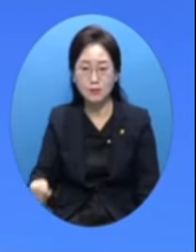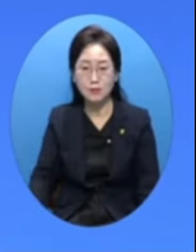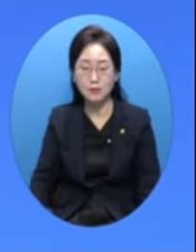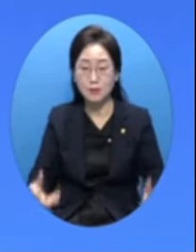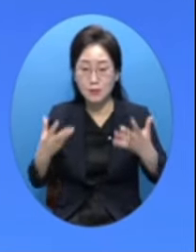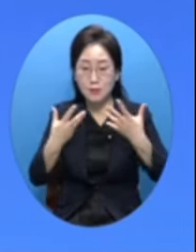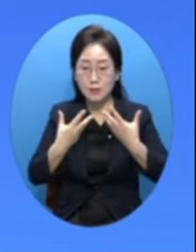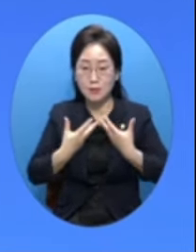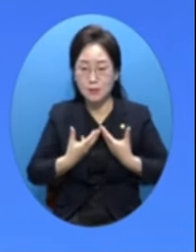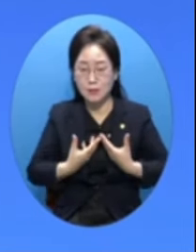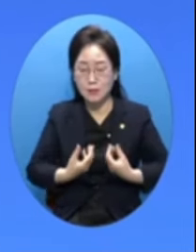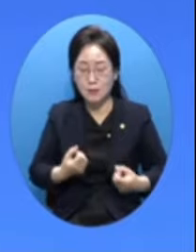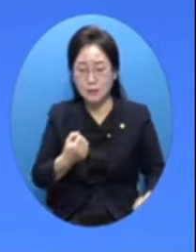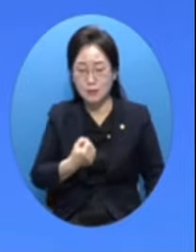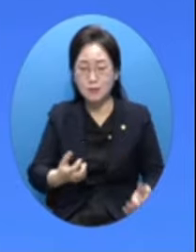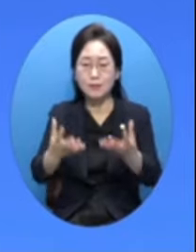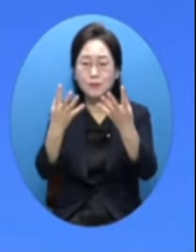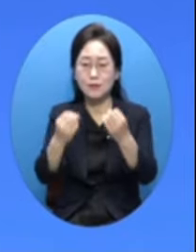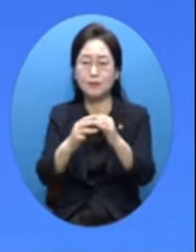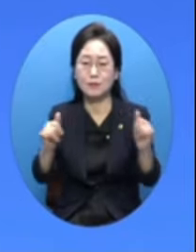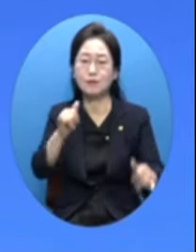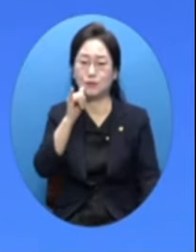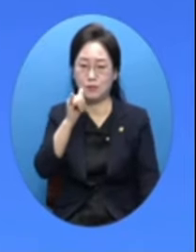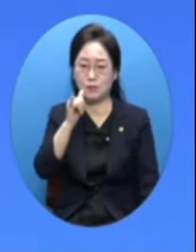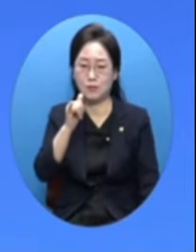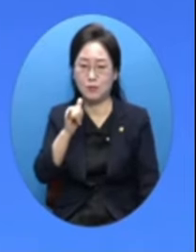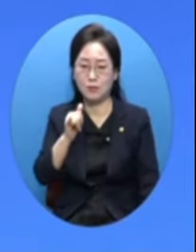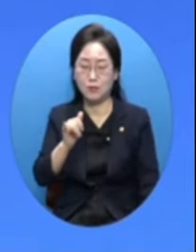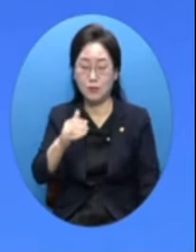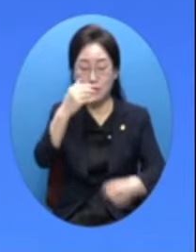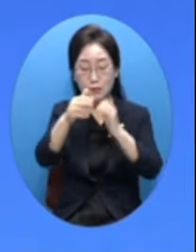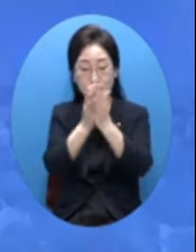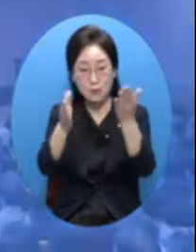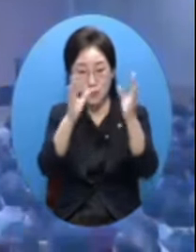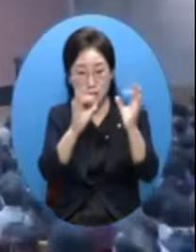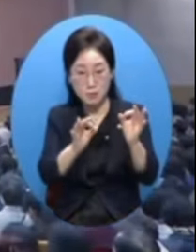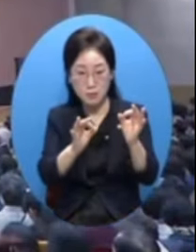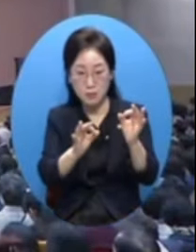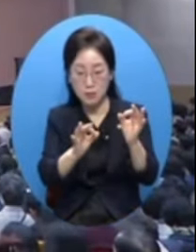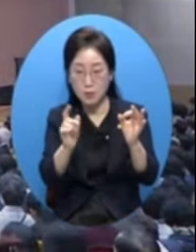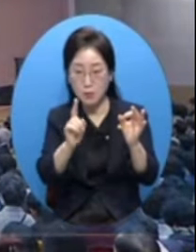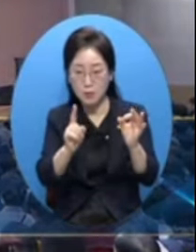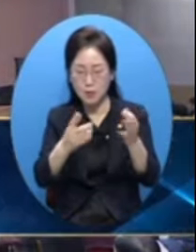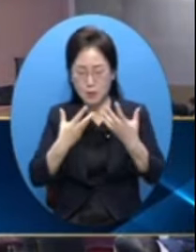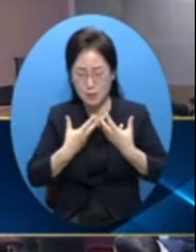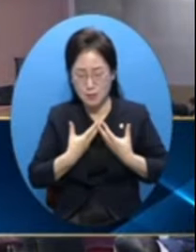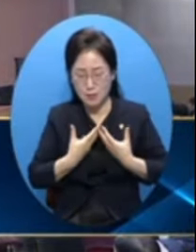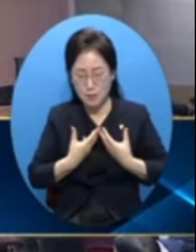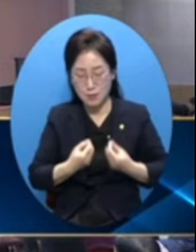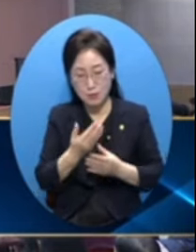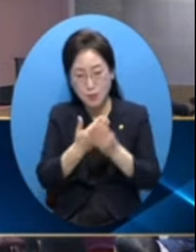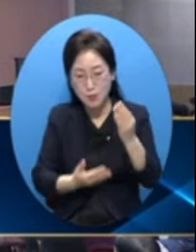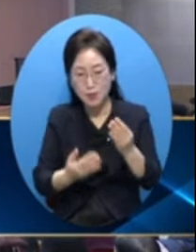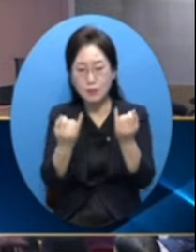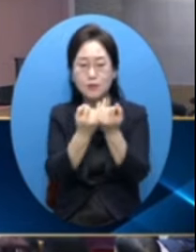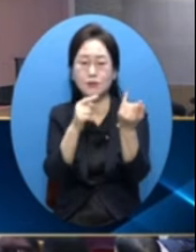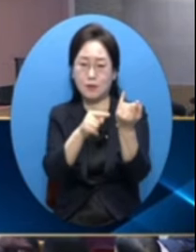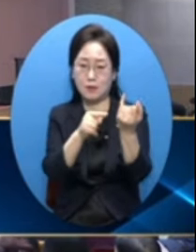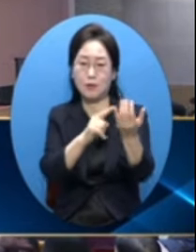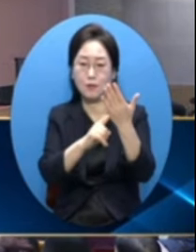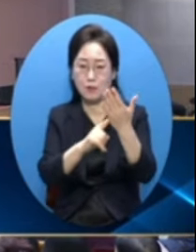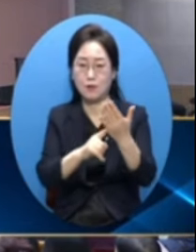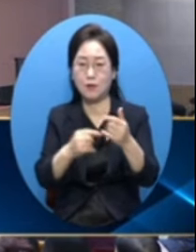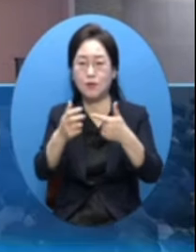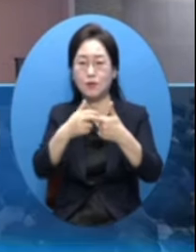절망에 처해 살고 있는 수많은 사람들이 있습니다. 오늘 성경에도 깊은 절망에 찬 한 여인이 나옵니다. 누가복음